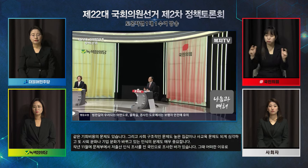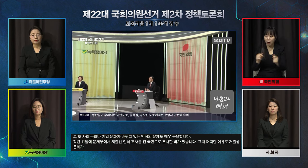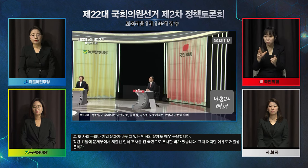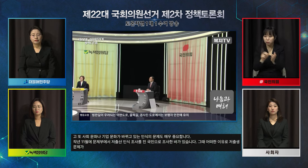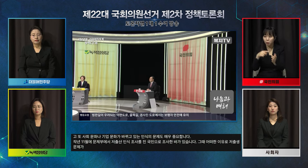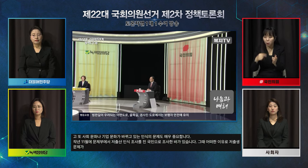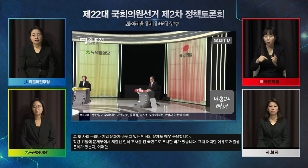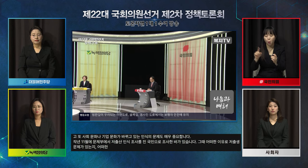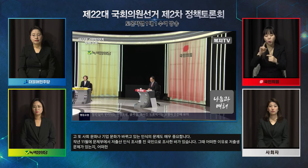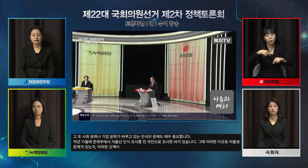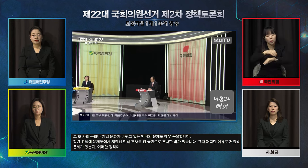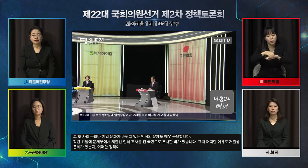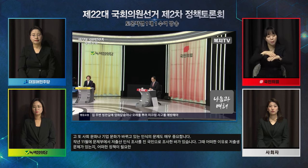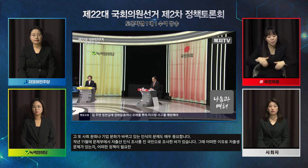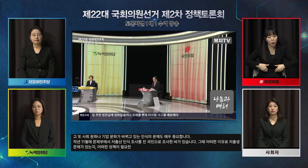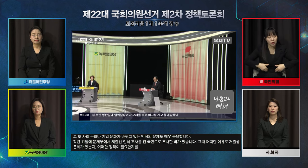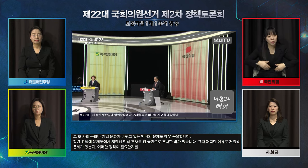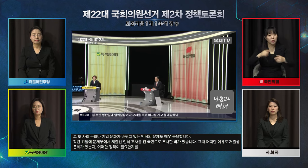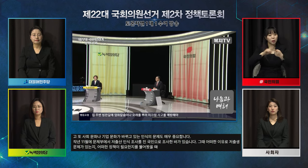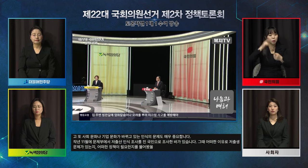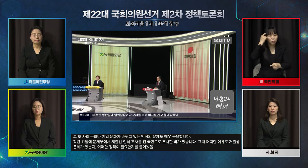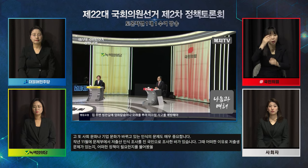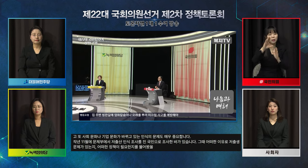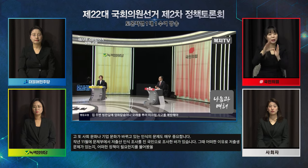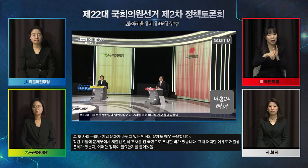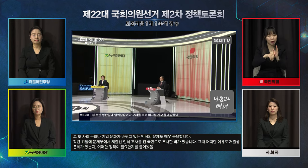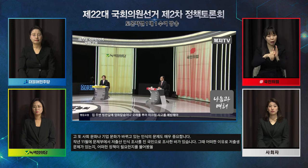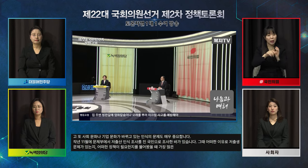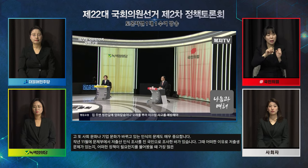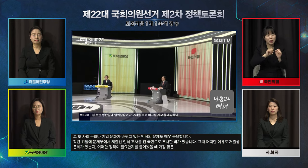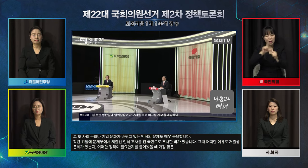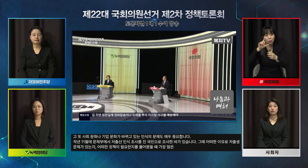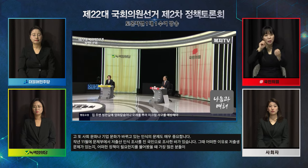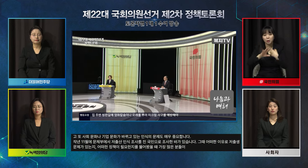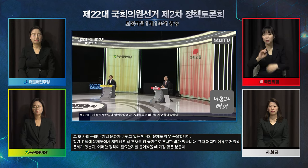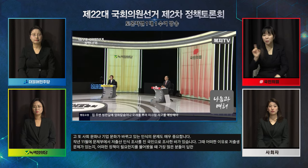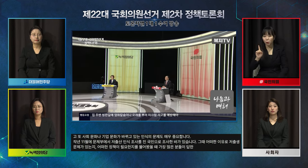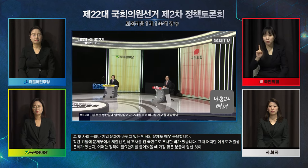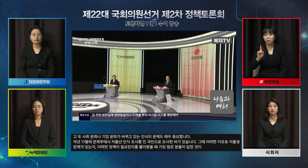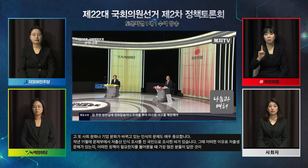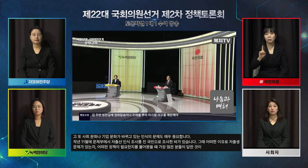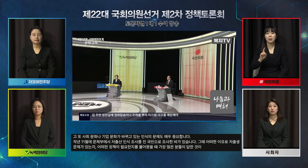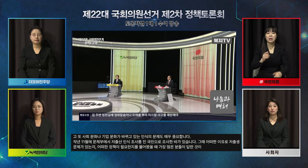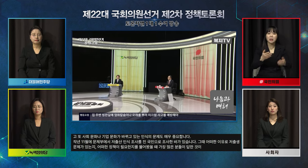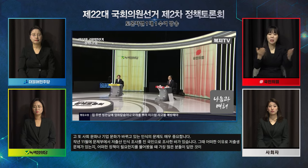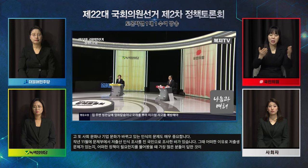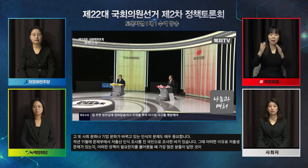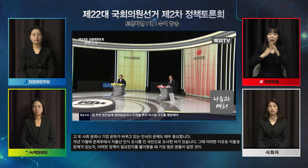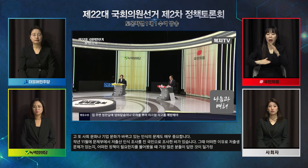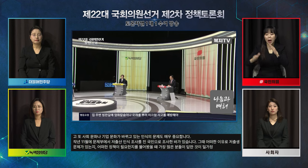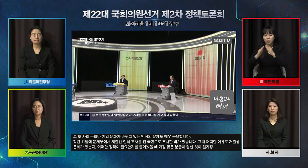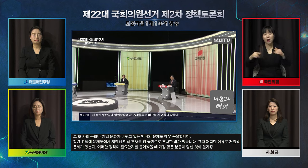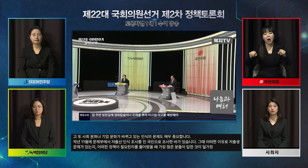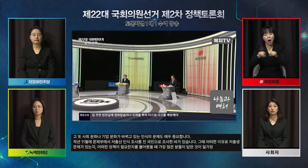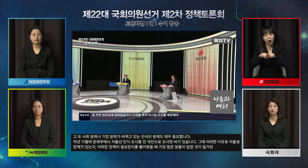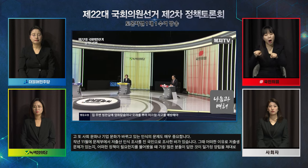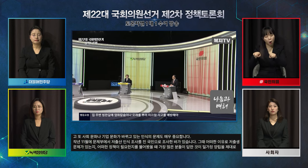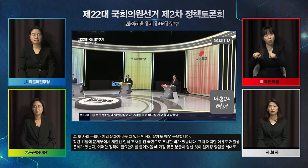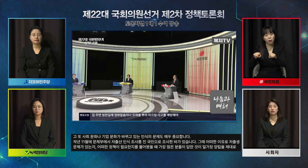어떤 정책이 필요한지를 물어봤을 때 가장 많은 분들이 답한 것이 일가정 양립을 제대로 해달라는 것입니다.